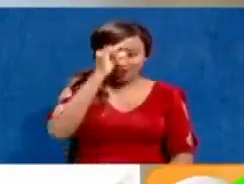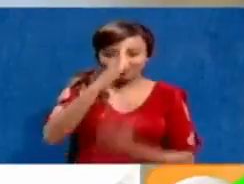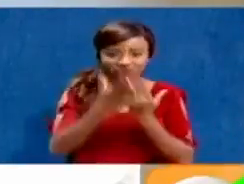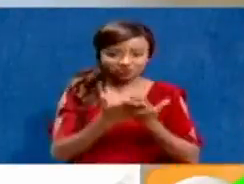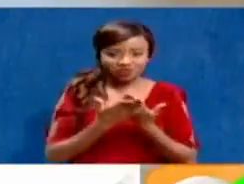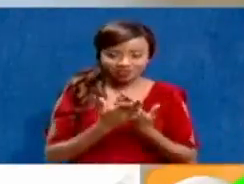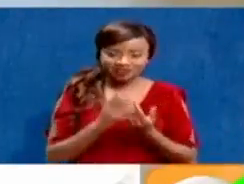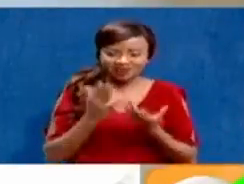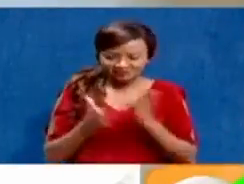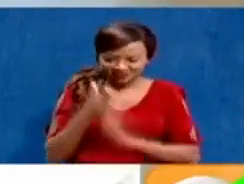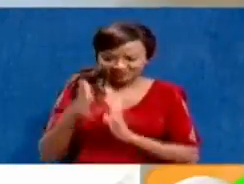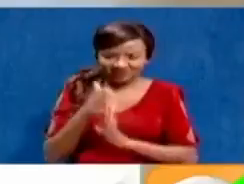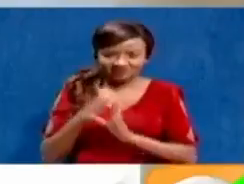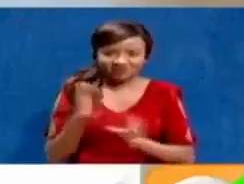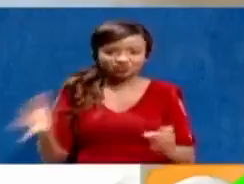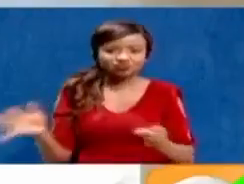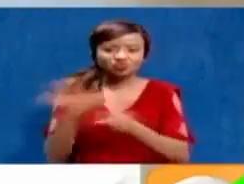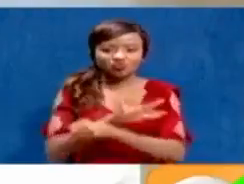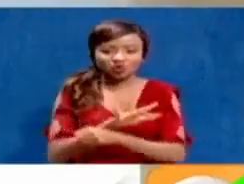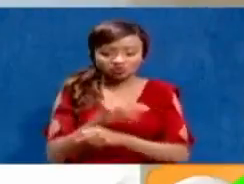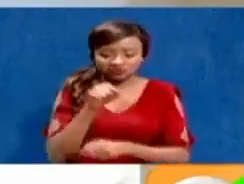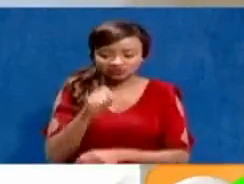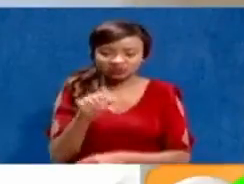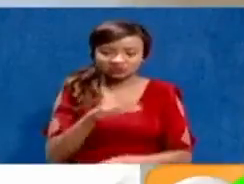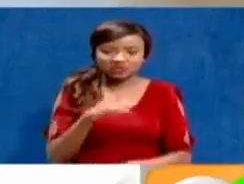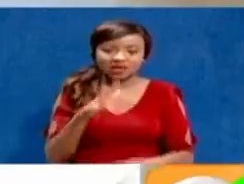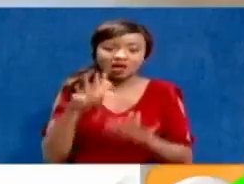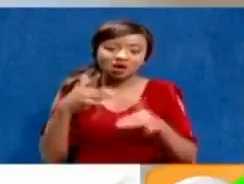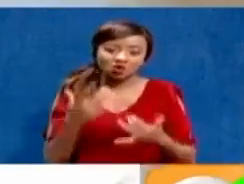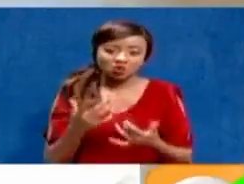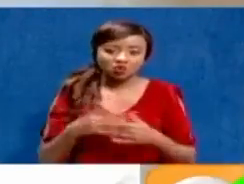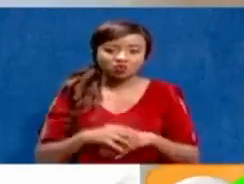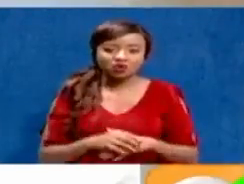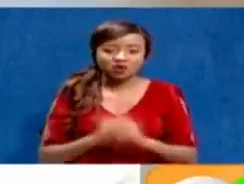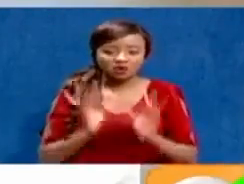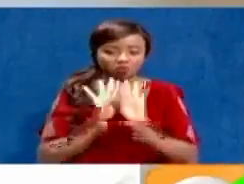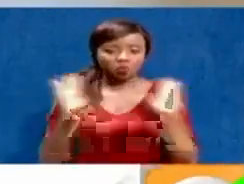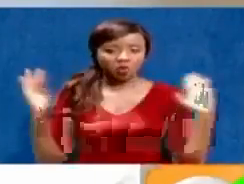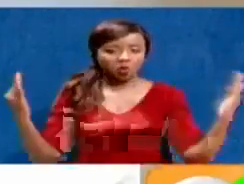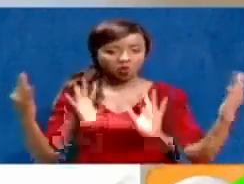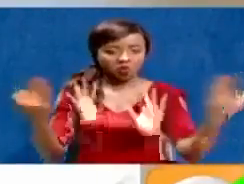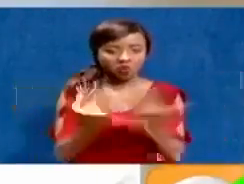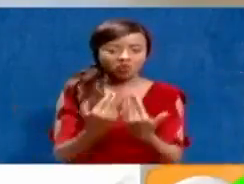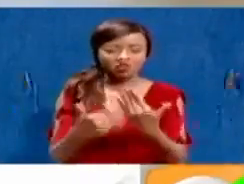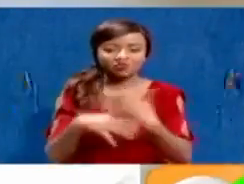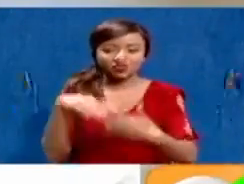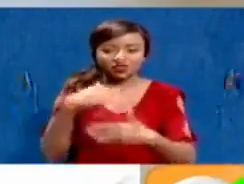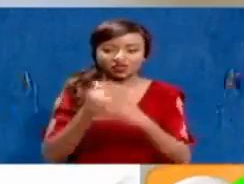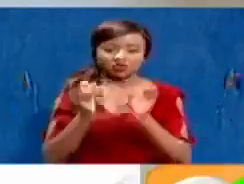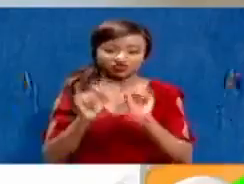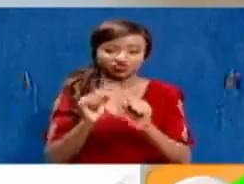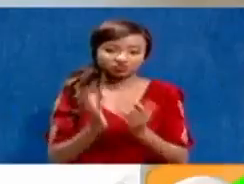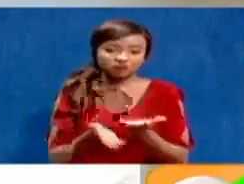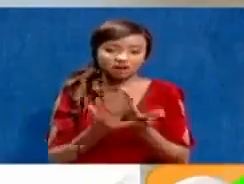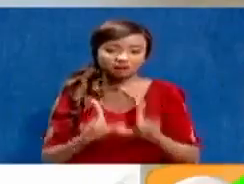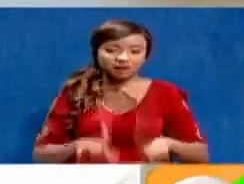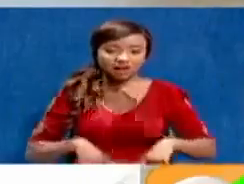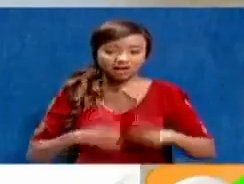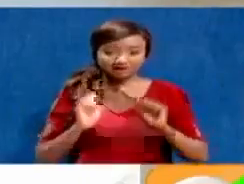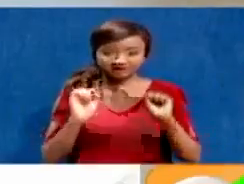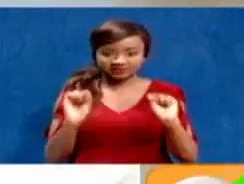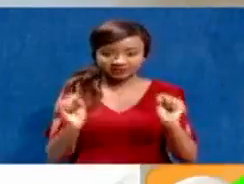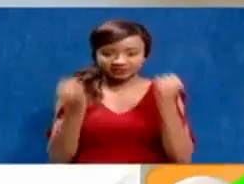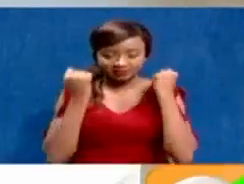sasa kufanya hima kuweka ua katika kidimbwi hiki au kufunika ndiposa maisha yasipotee katika eneo hili.